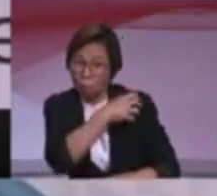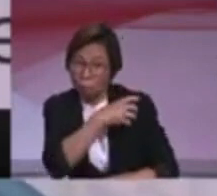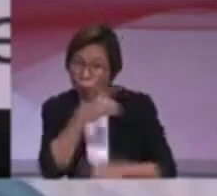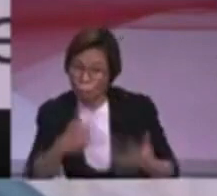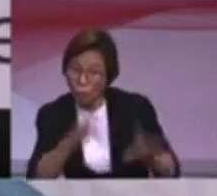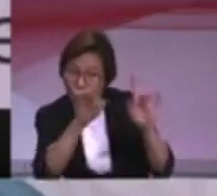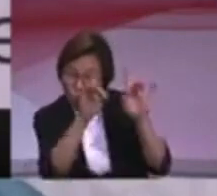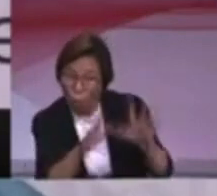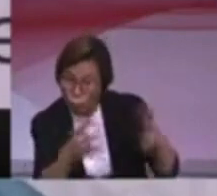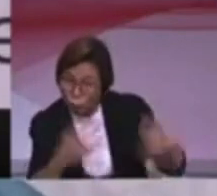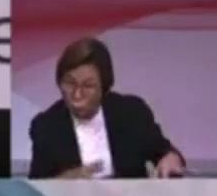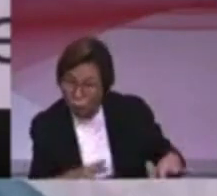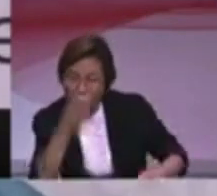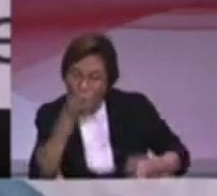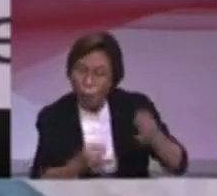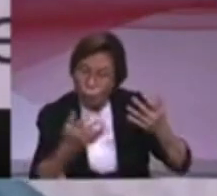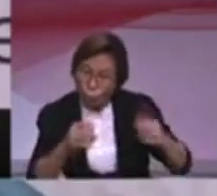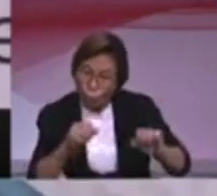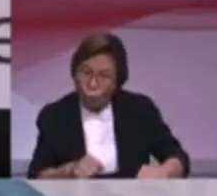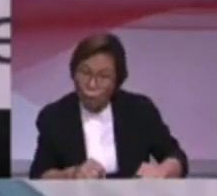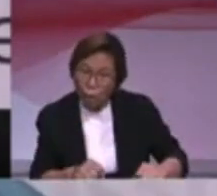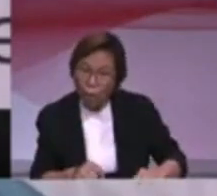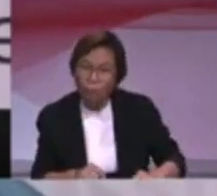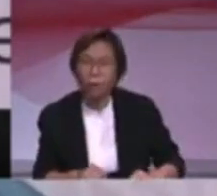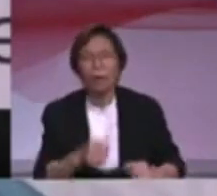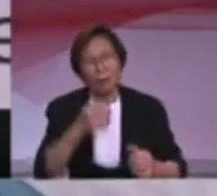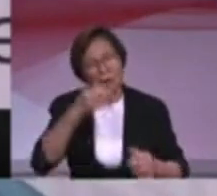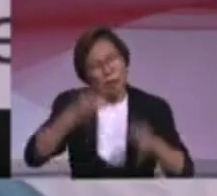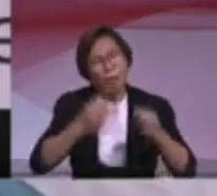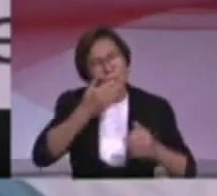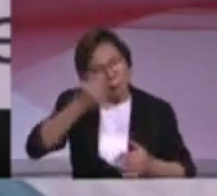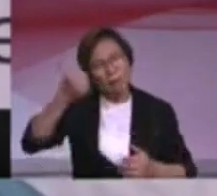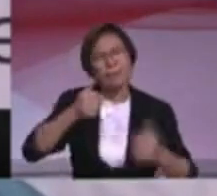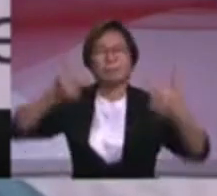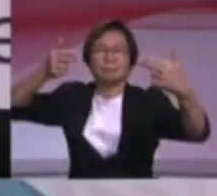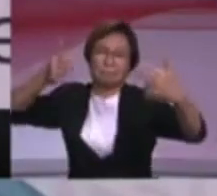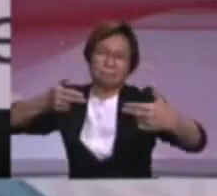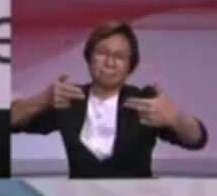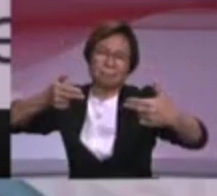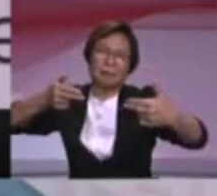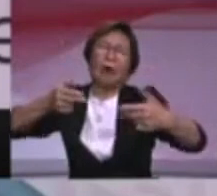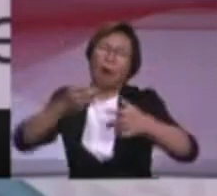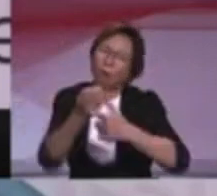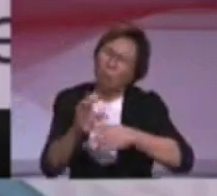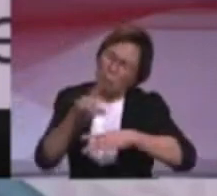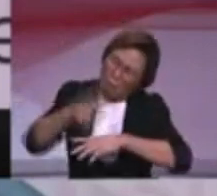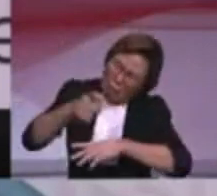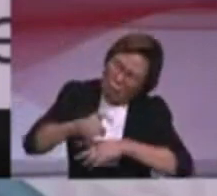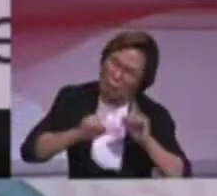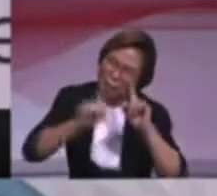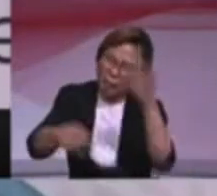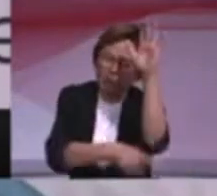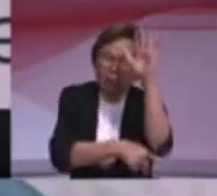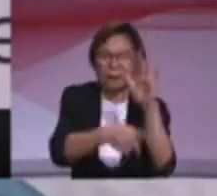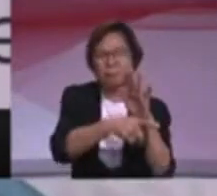diuji, dan kalau boleh menggunakan video conferencing. Kalau terpaksa hadir juga, mereka